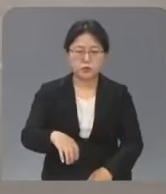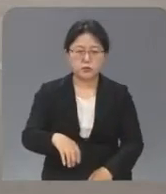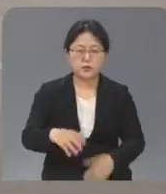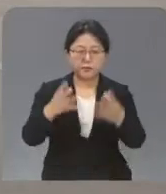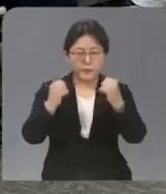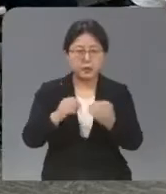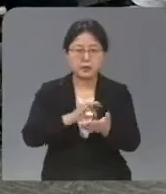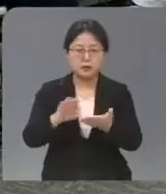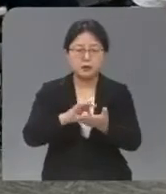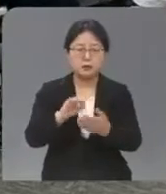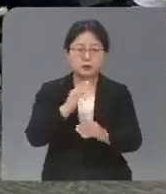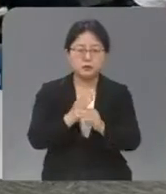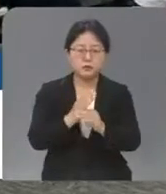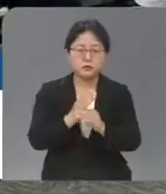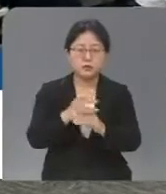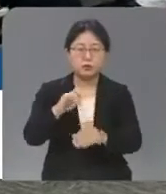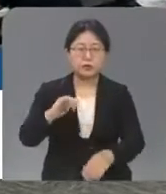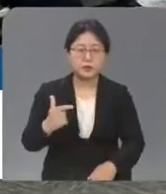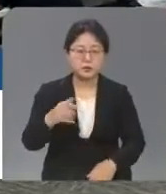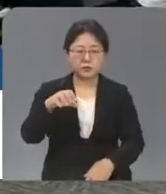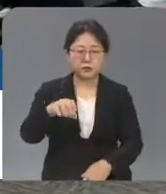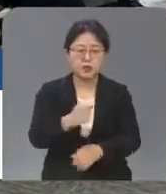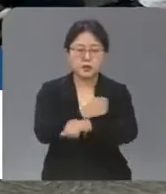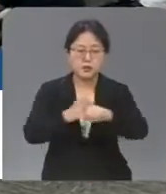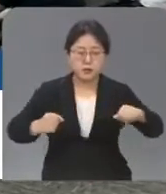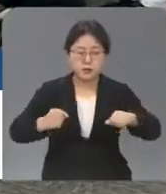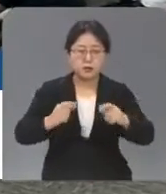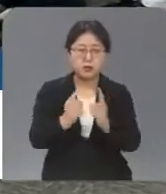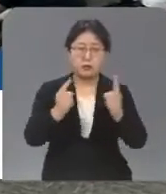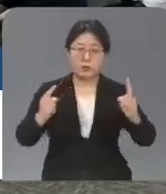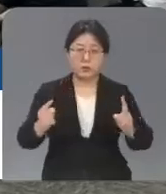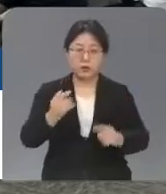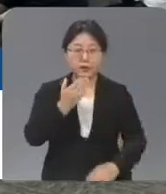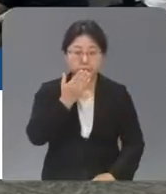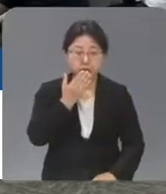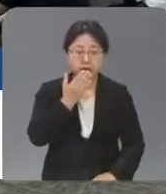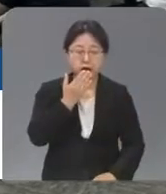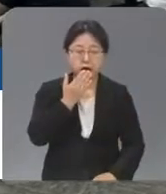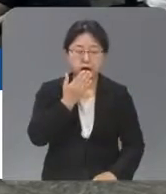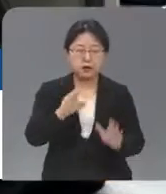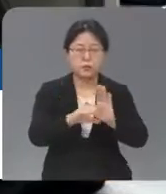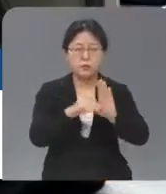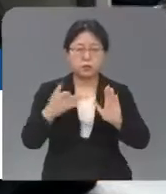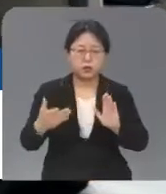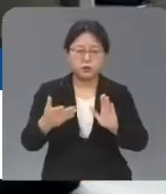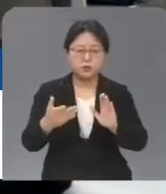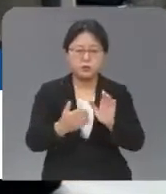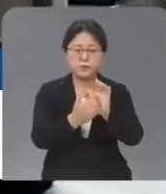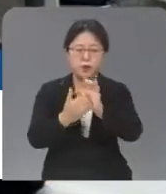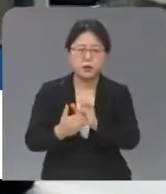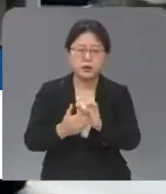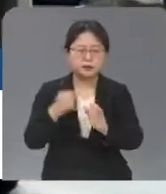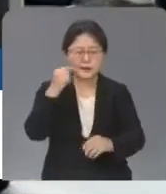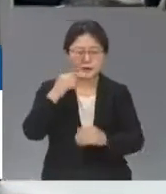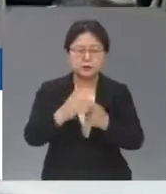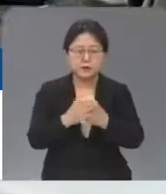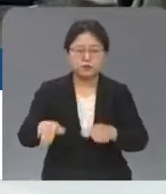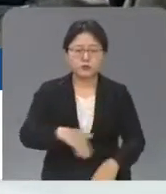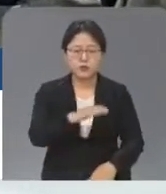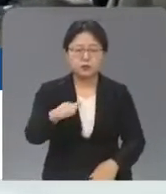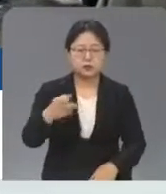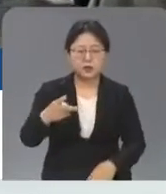넓어 거리 두기가 가능한 컨벤션 센터에서 시험을 치른 겁니다. 안전한 시험장이라는 인식이 커지면서